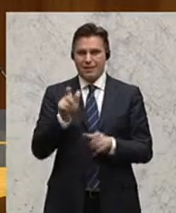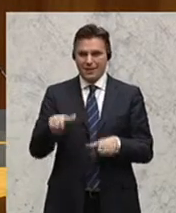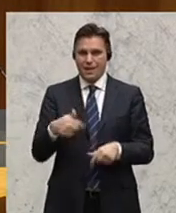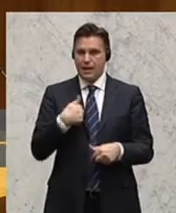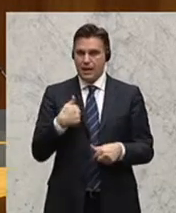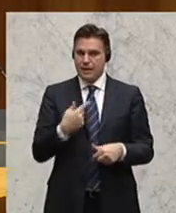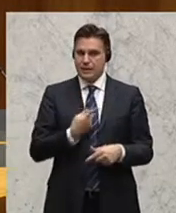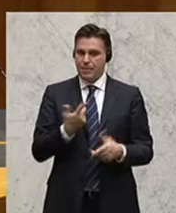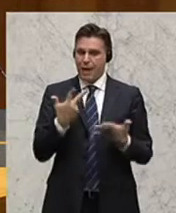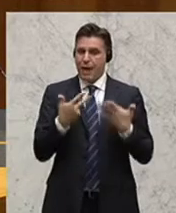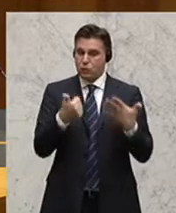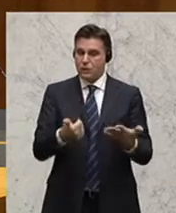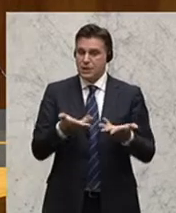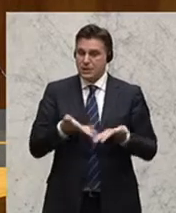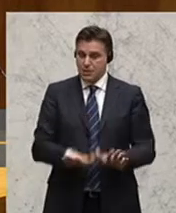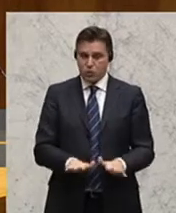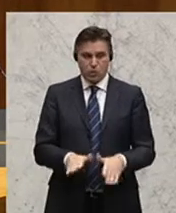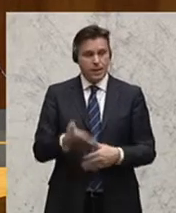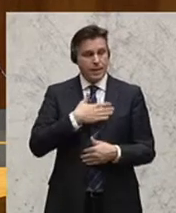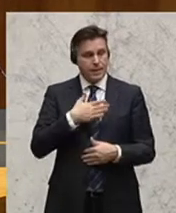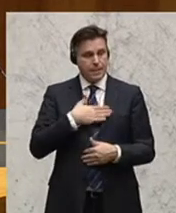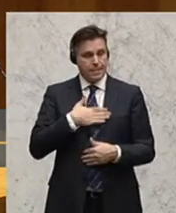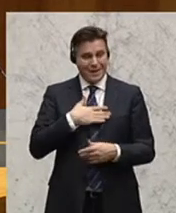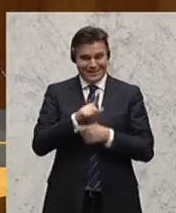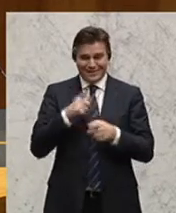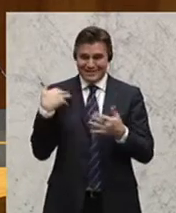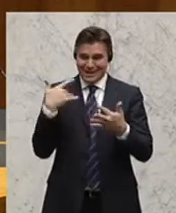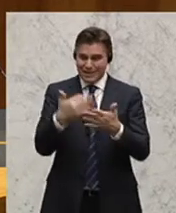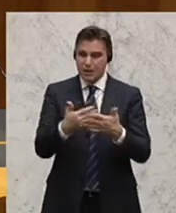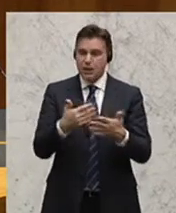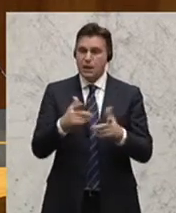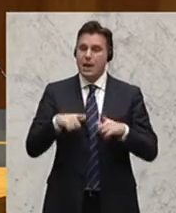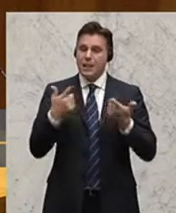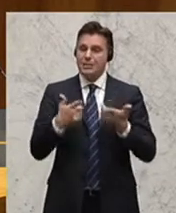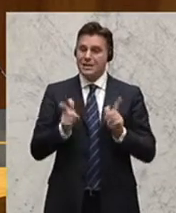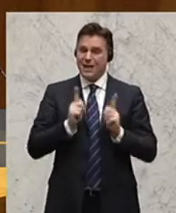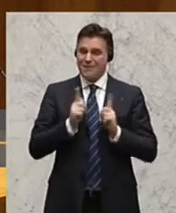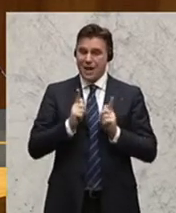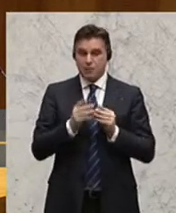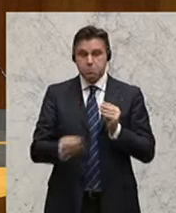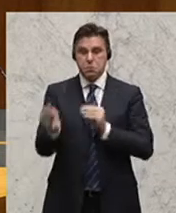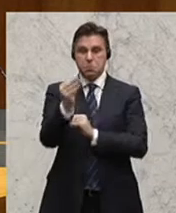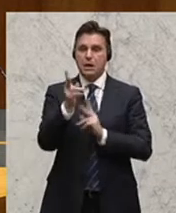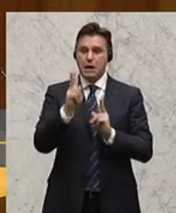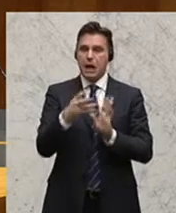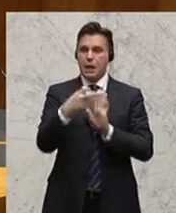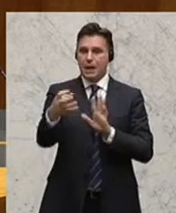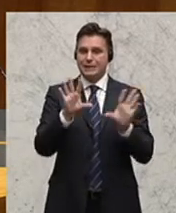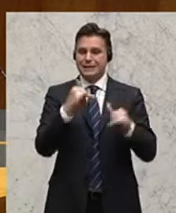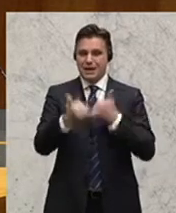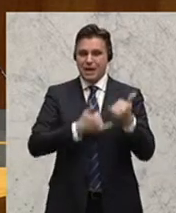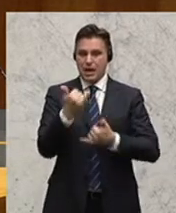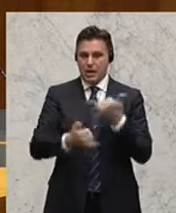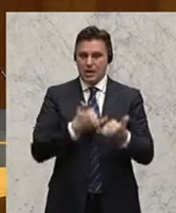selber 1968 geboren und allein in meiner Lebenszeit hat sich die Lebenserwartung um mehr als 10 Jahre erhöht. Wenn es mit